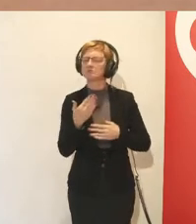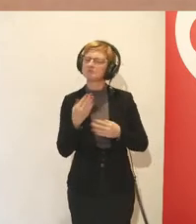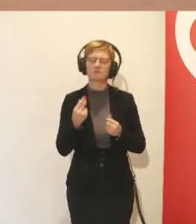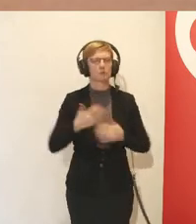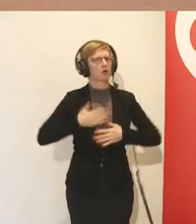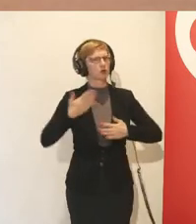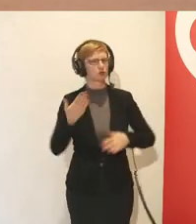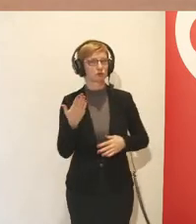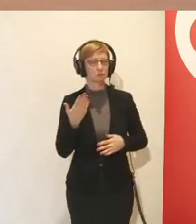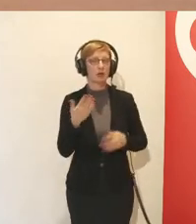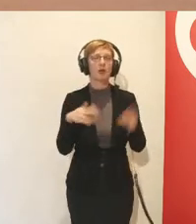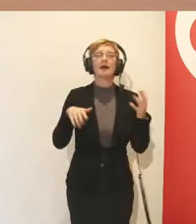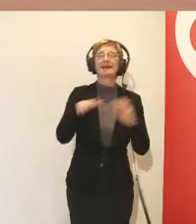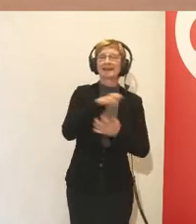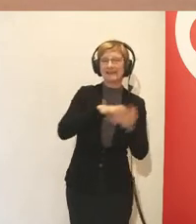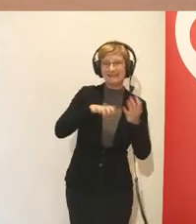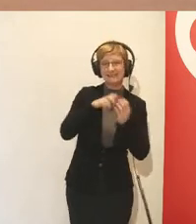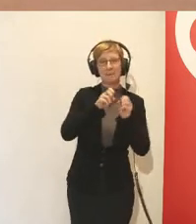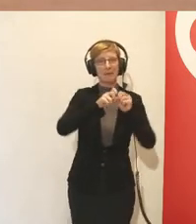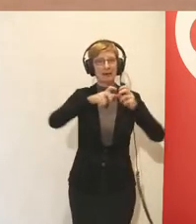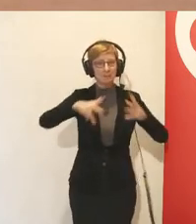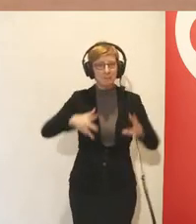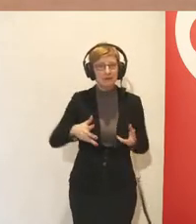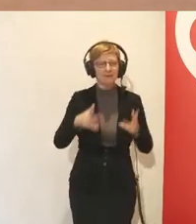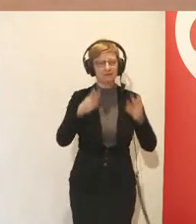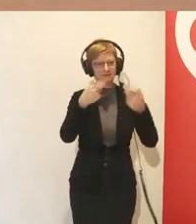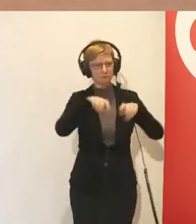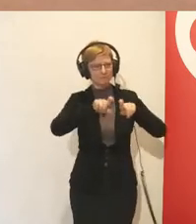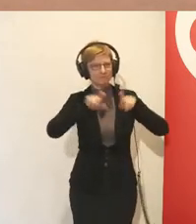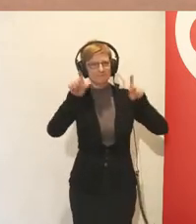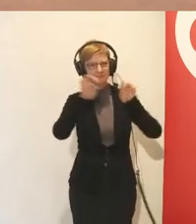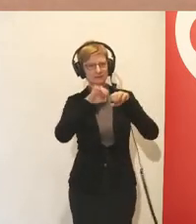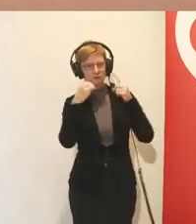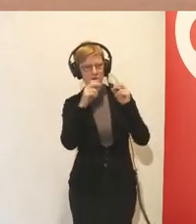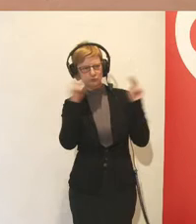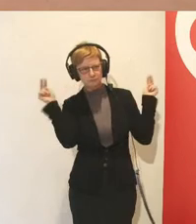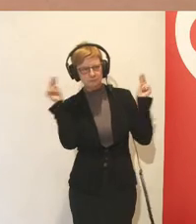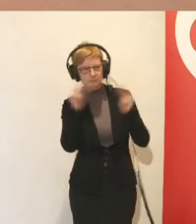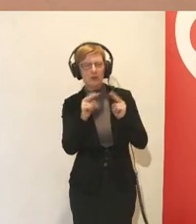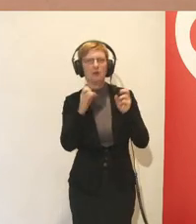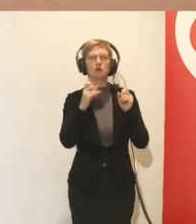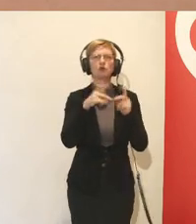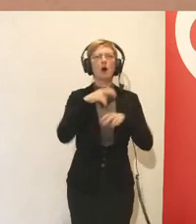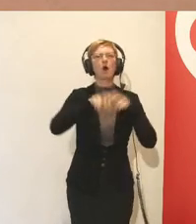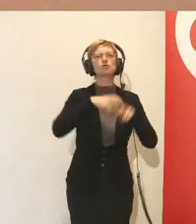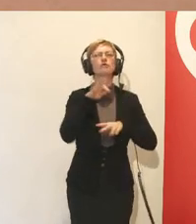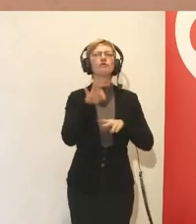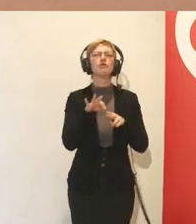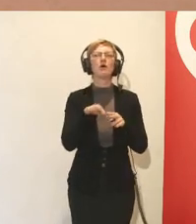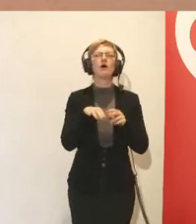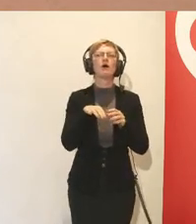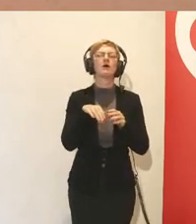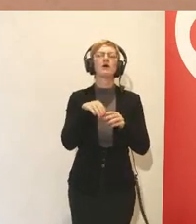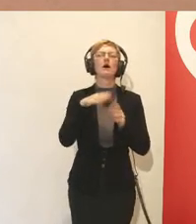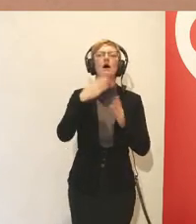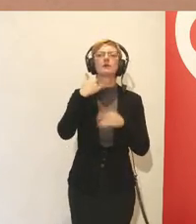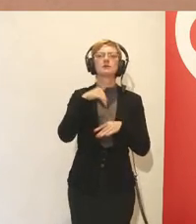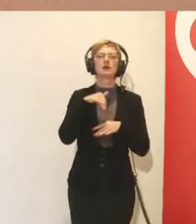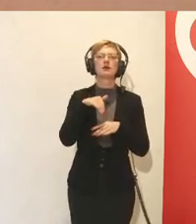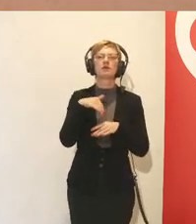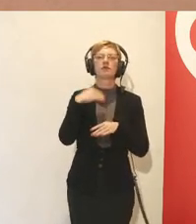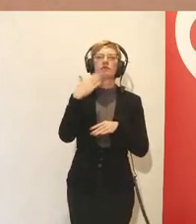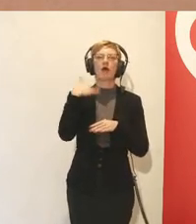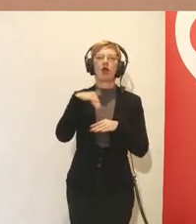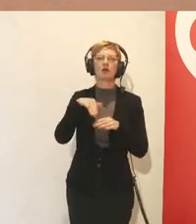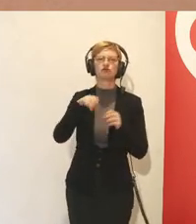eine krisensituation wie diese genutzt wird und sie mit verschlägen erzählungen und falschmeldungen zu tun das war